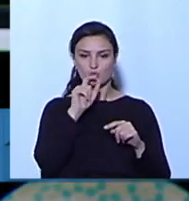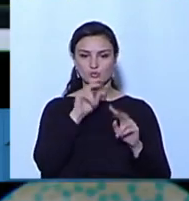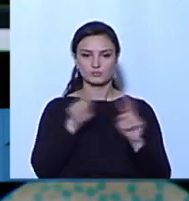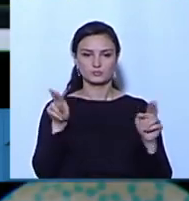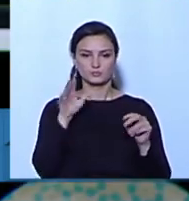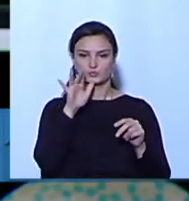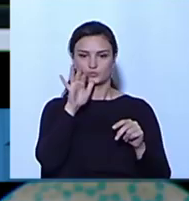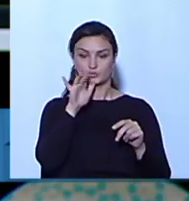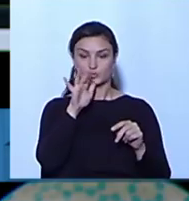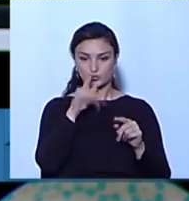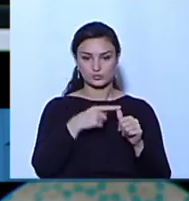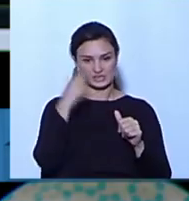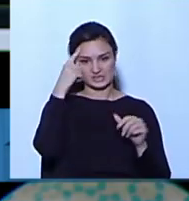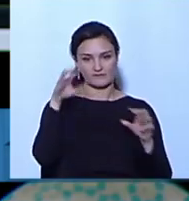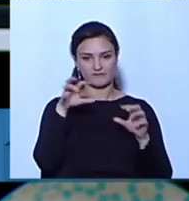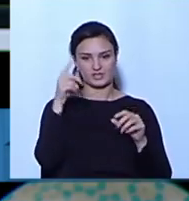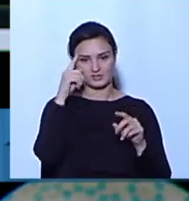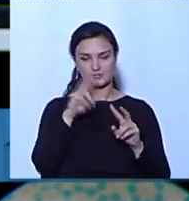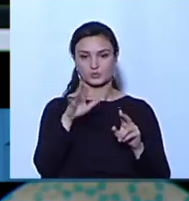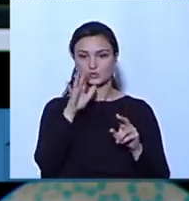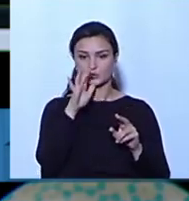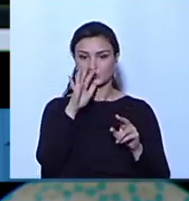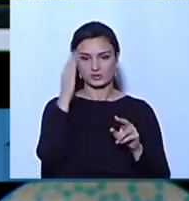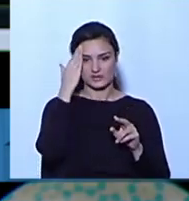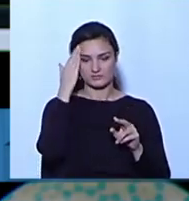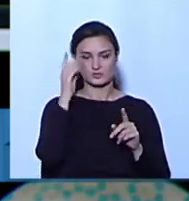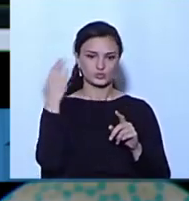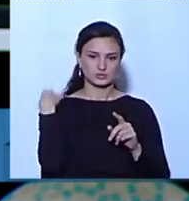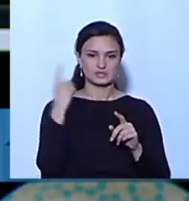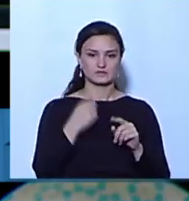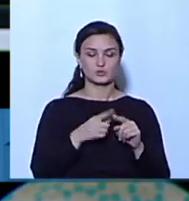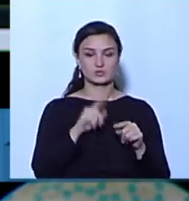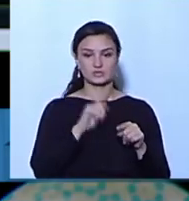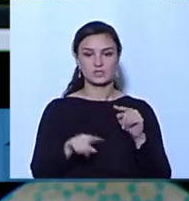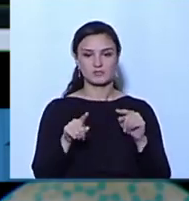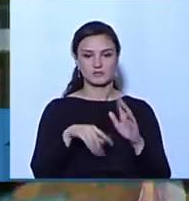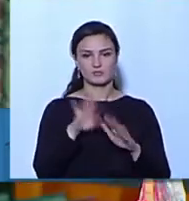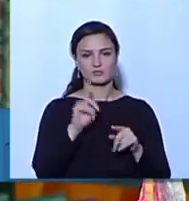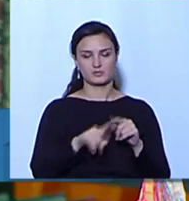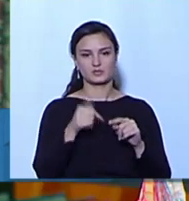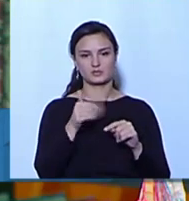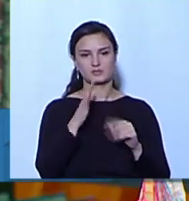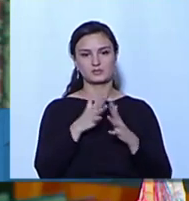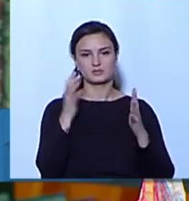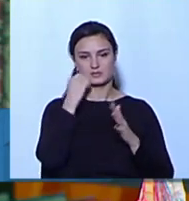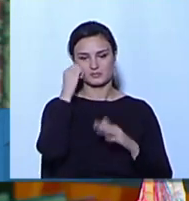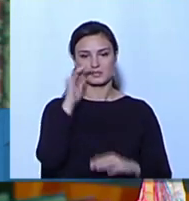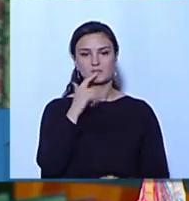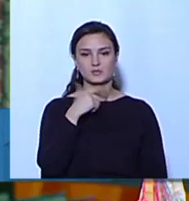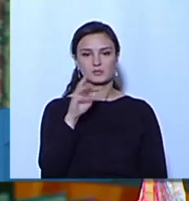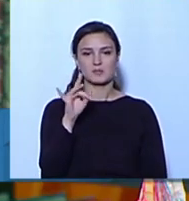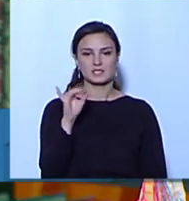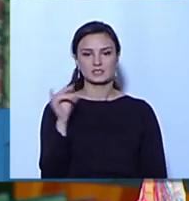დრო არის ტვინი, ასე ვთქვათ, და დრო არის თავის ტვინი, დრო არის ზურგის ტვინი, რაც უფრო სწრაფად მიტუფრადებს. ძალიან დიდი მადლობა ქალბატონი